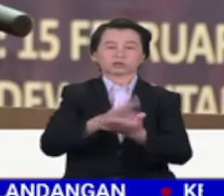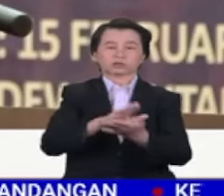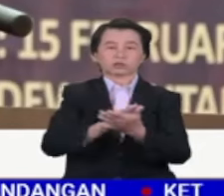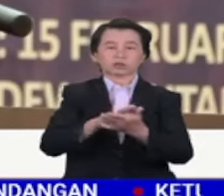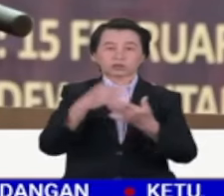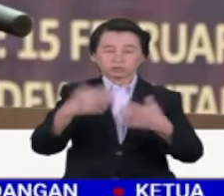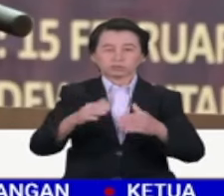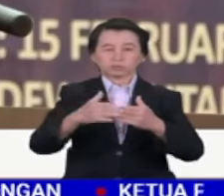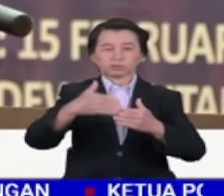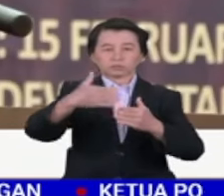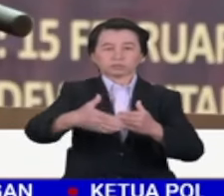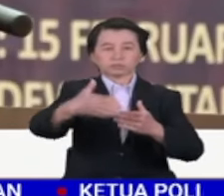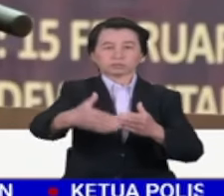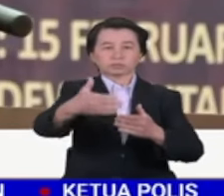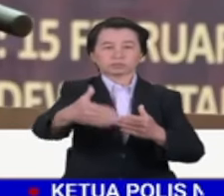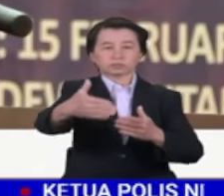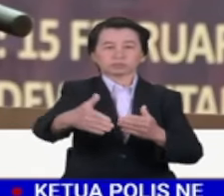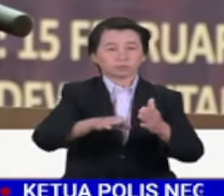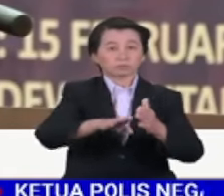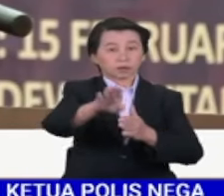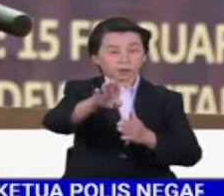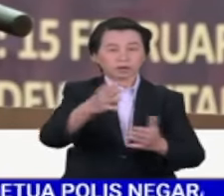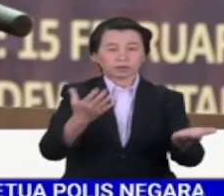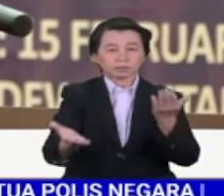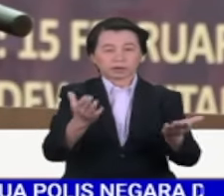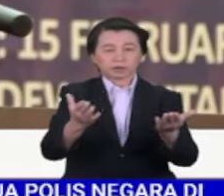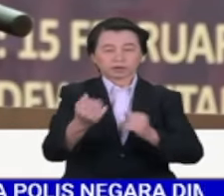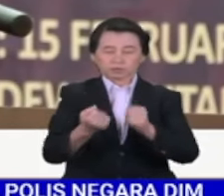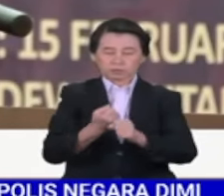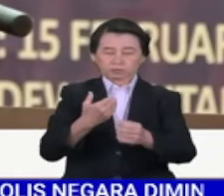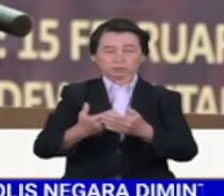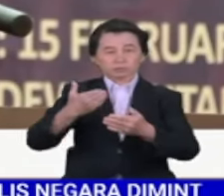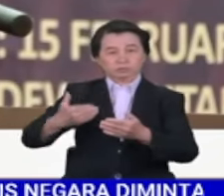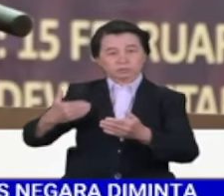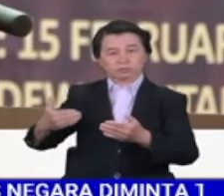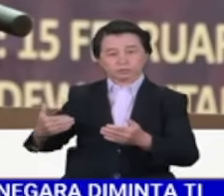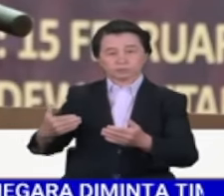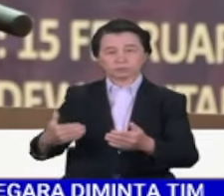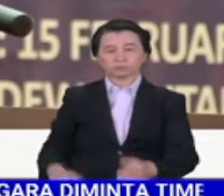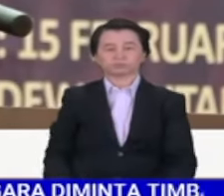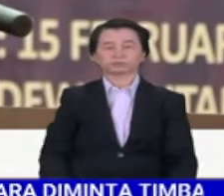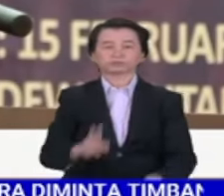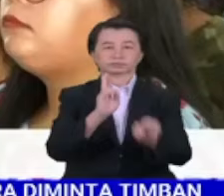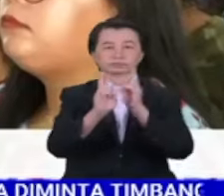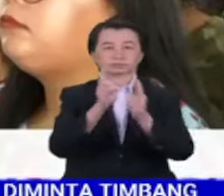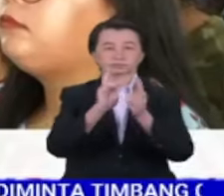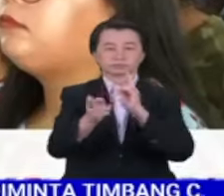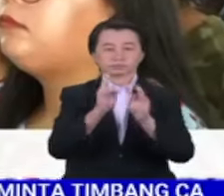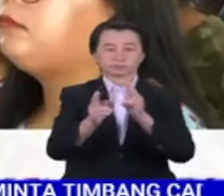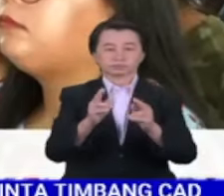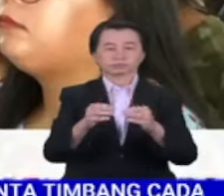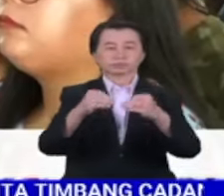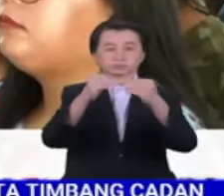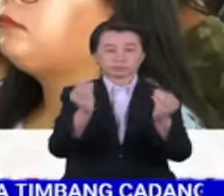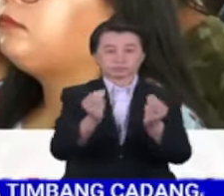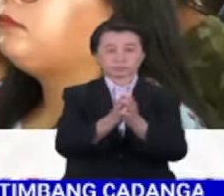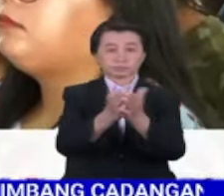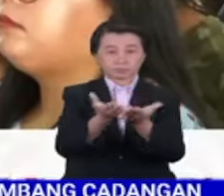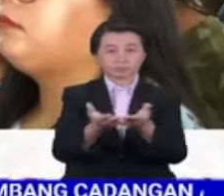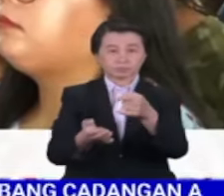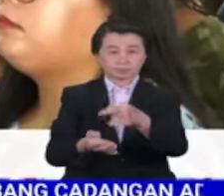melangkah melangkah ke depan dan bebannya dengan tahun-tahun yang sudah berucap resmikan penelitian majalah